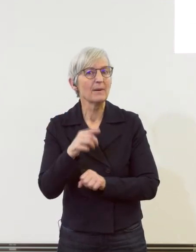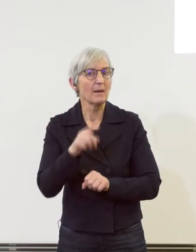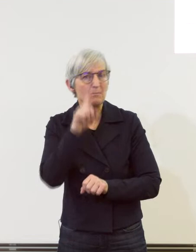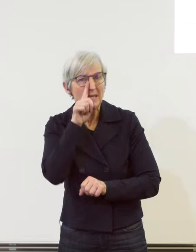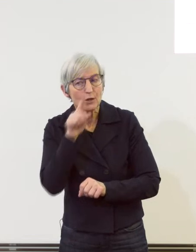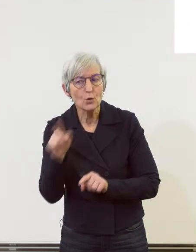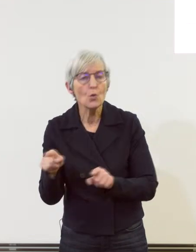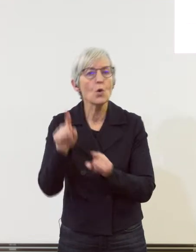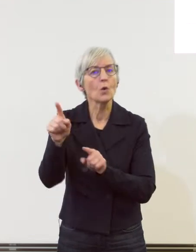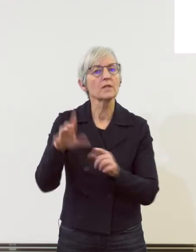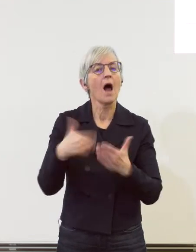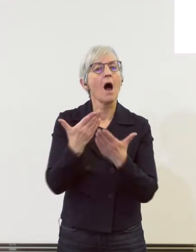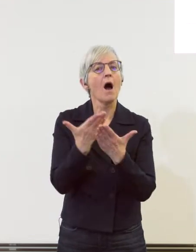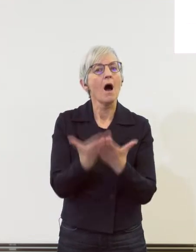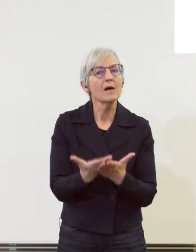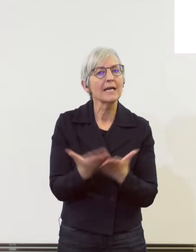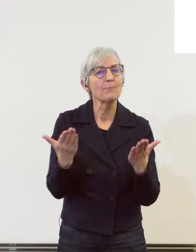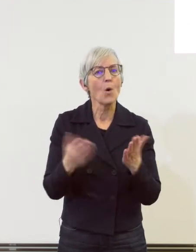wo